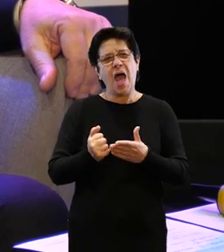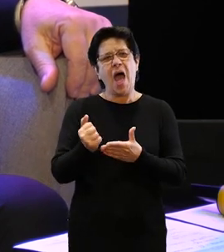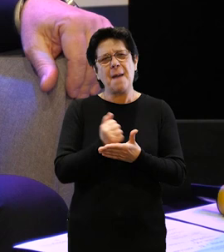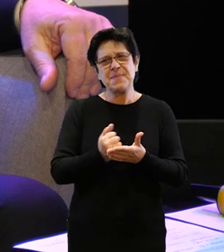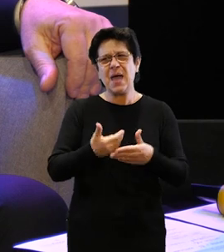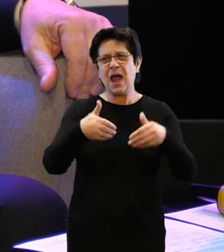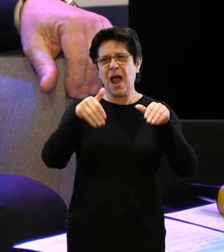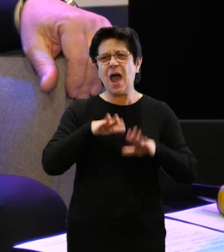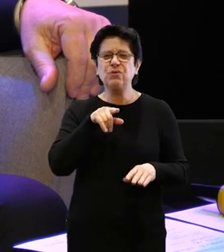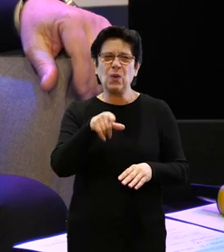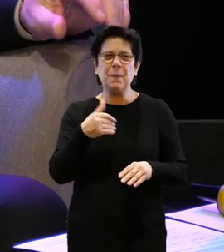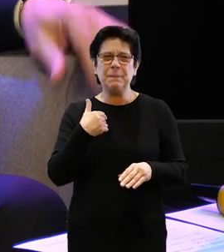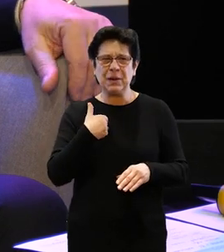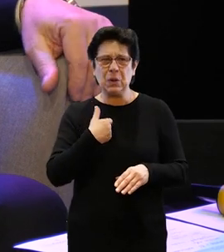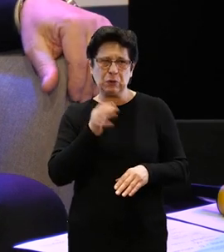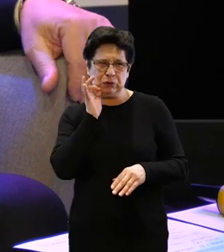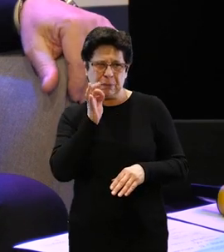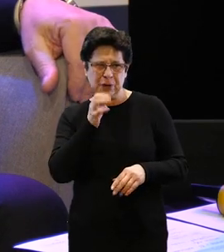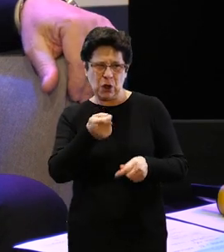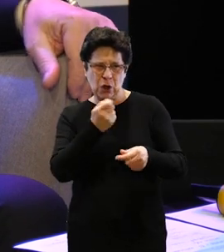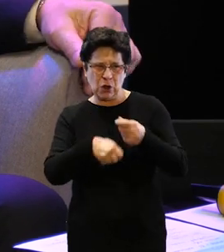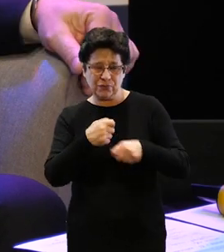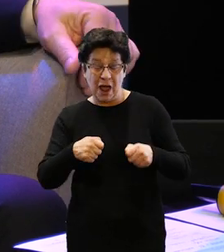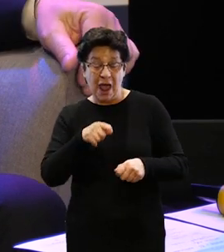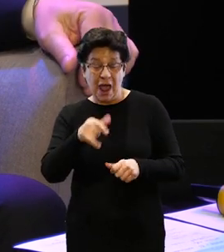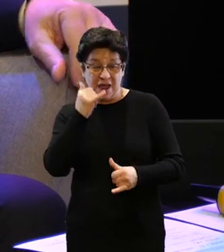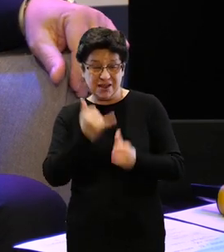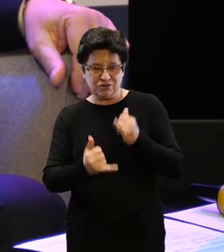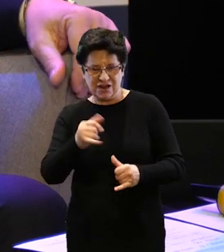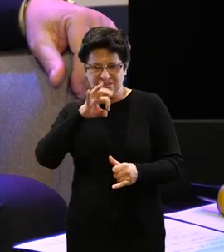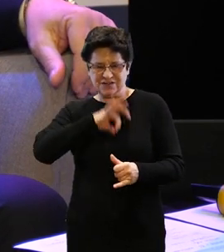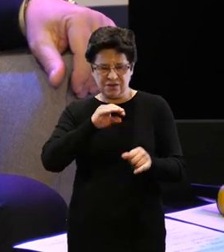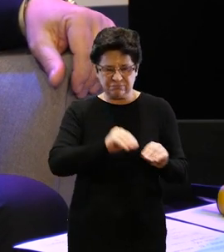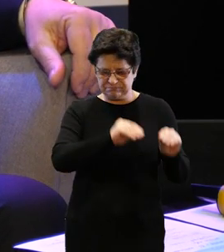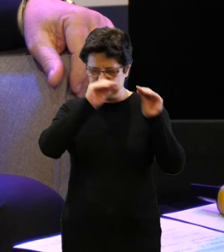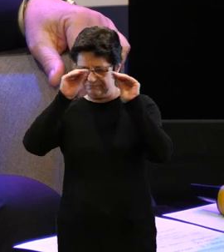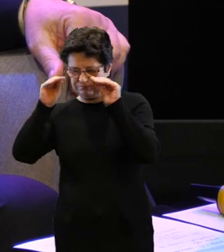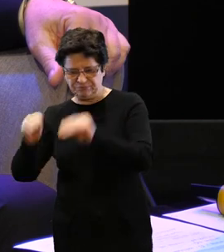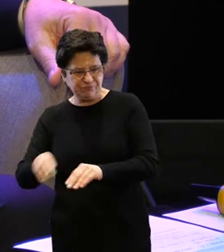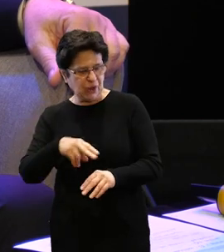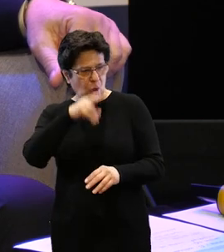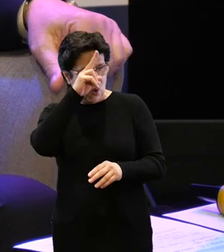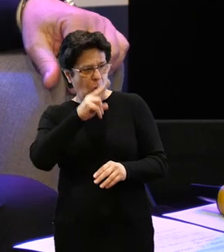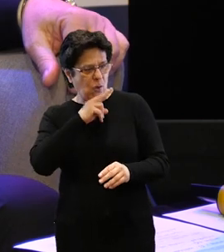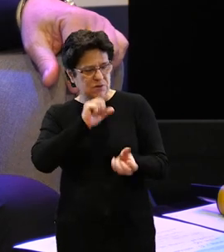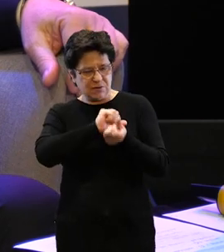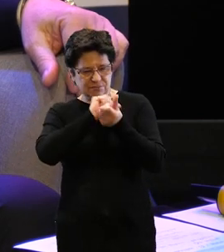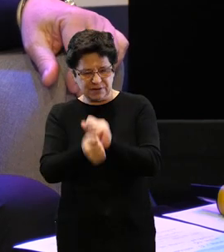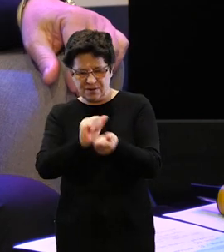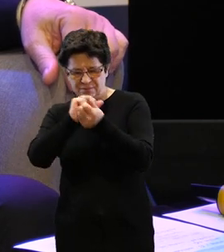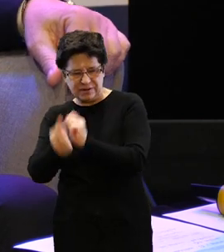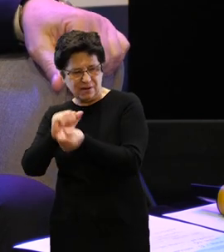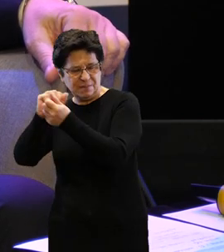dobre i praktyczne rozwiązanie ponieważ jeżeli syn przejmował po ojcu aptekę nie musiał zmieniać opakowań nie musiał zmieniać